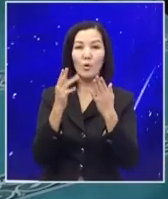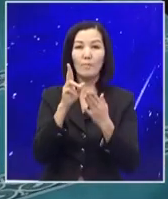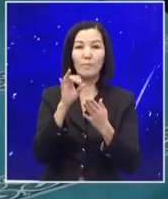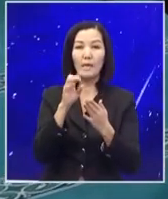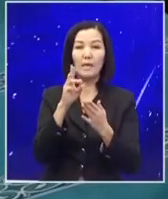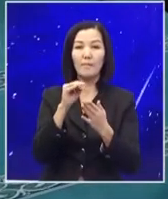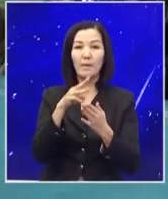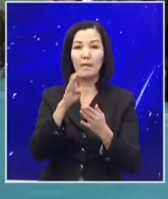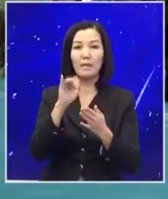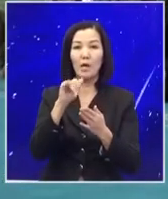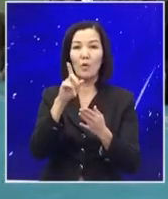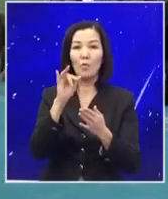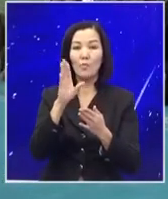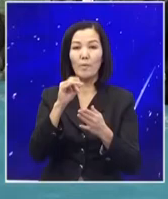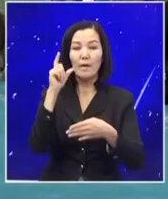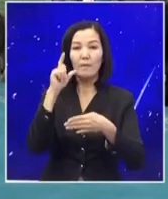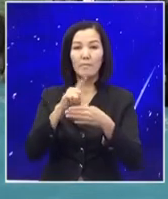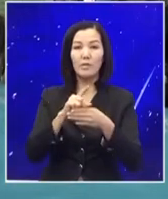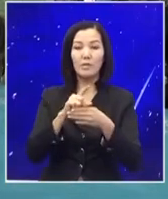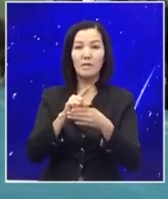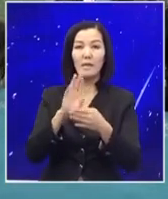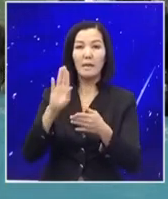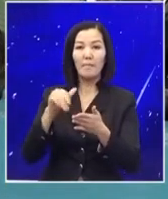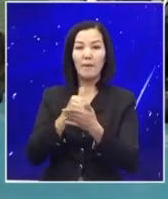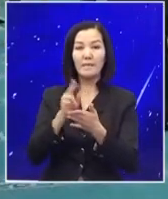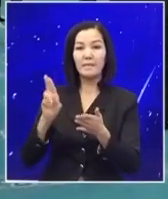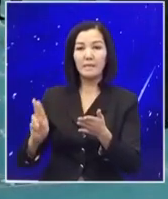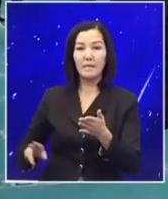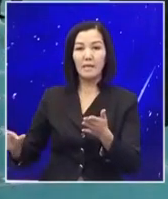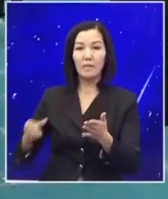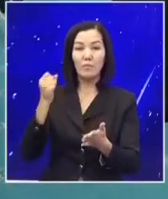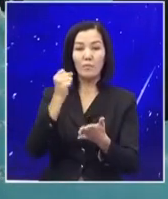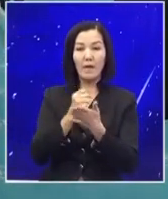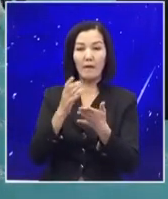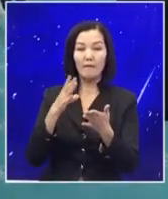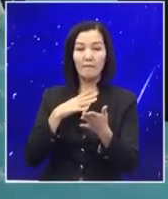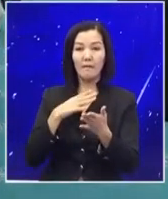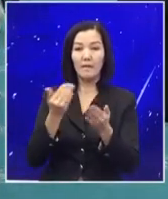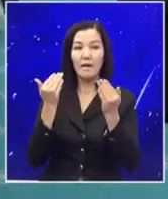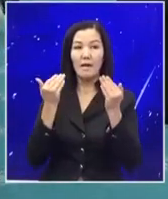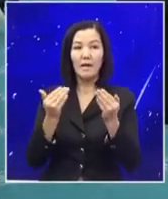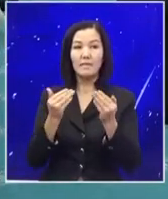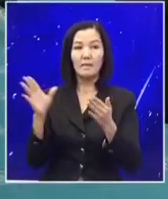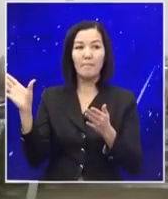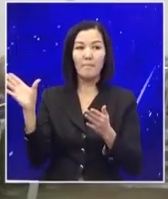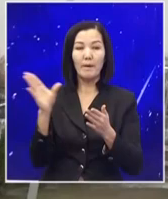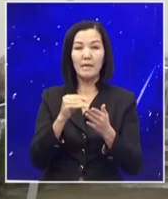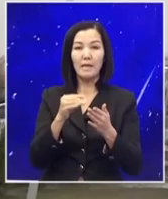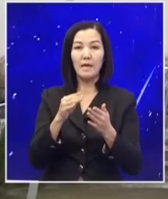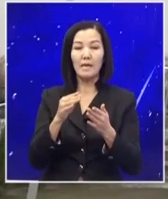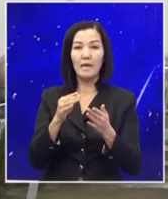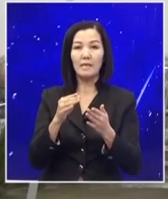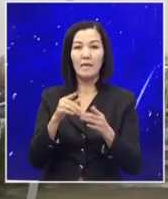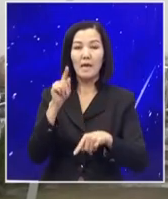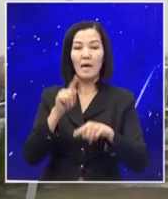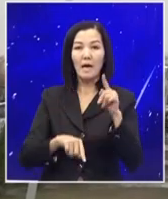Тәубе мешітінің бас имамы болып тағайындалды. Өлі разы болмай, тірі байымас деген жамағат болып, өмірден озған ата-баба